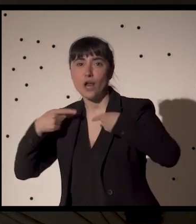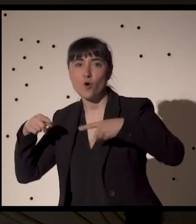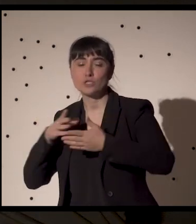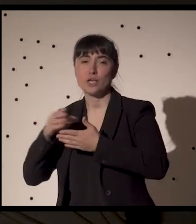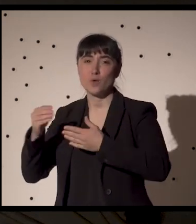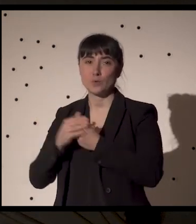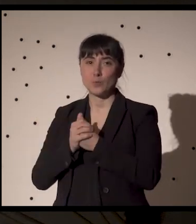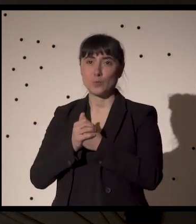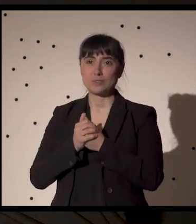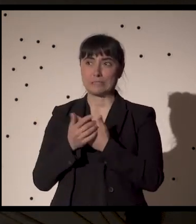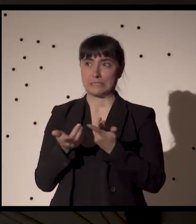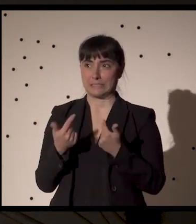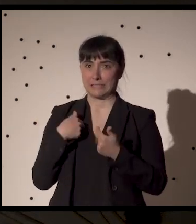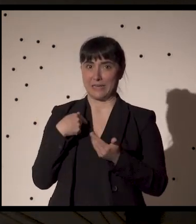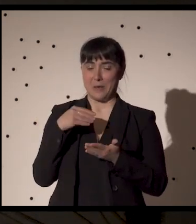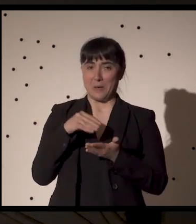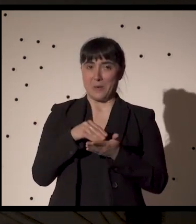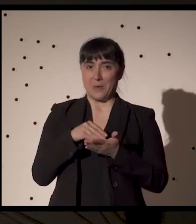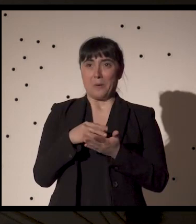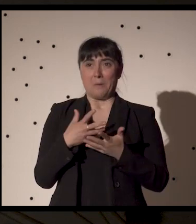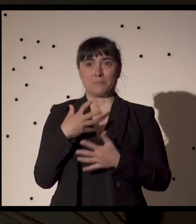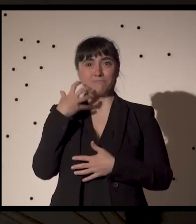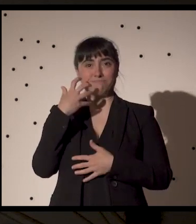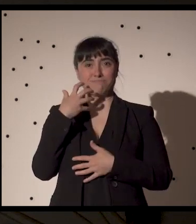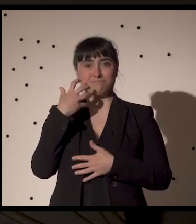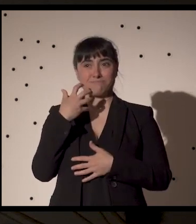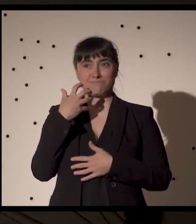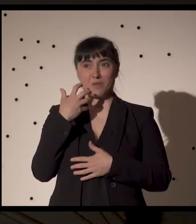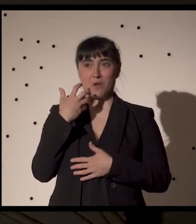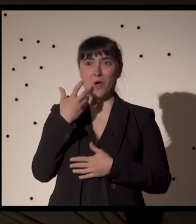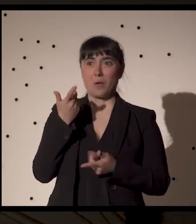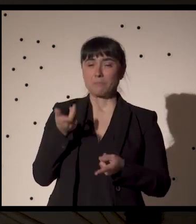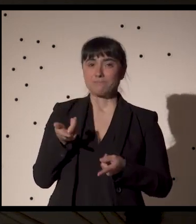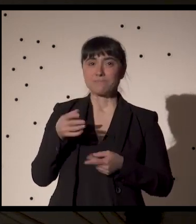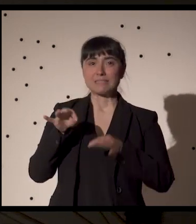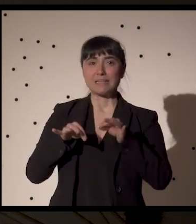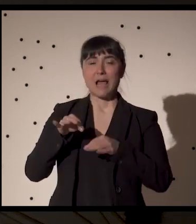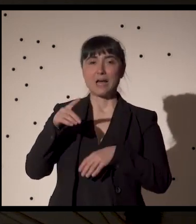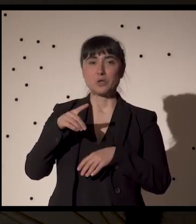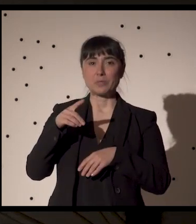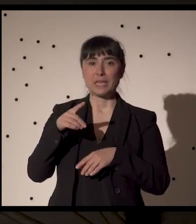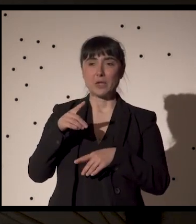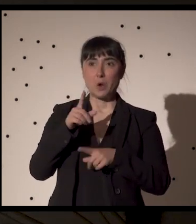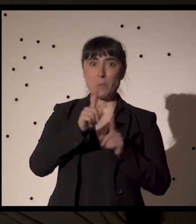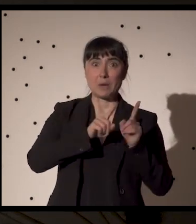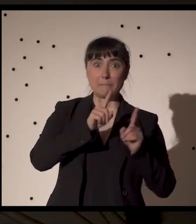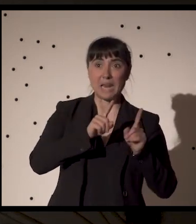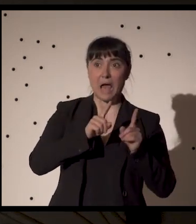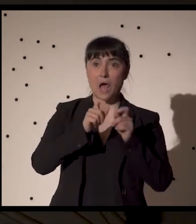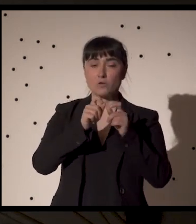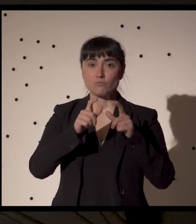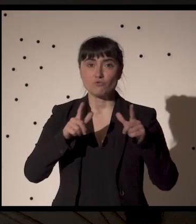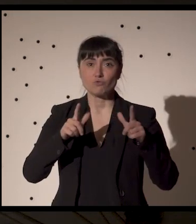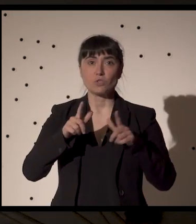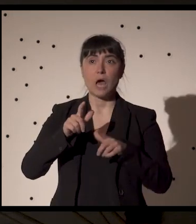è un onore essere qua la presentazione della prossima stagione del piccolo un'istituzione per Milano per regione Lombardia ma per L'Italia intera